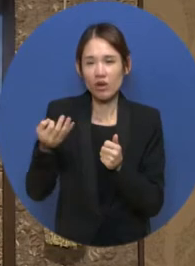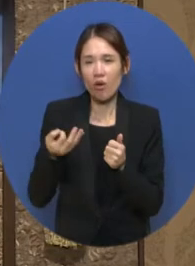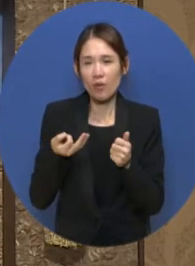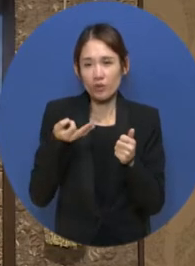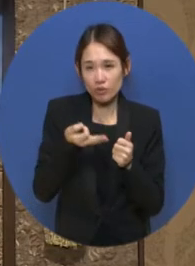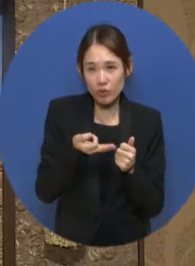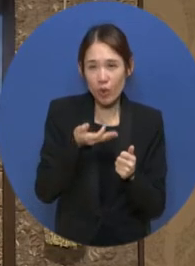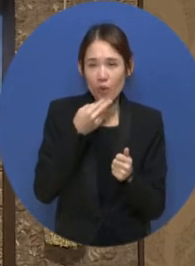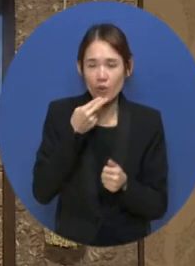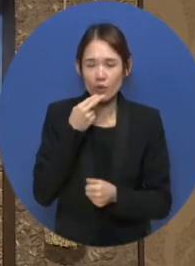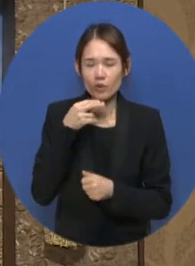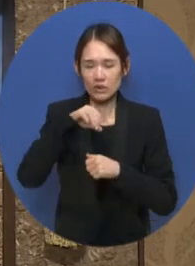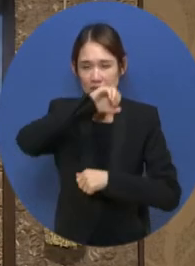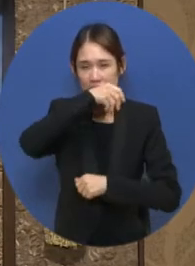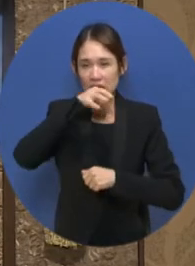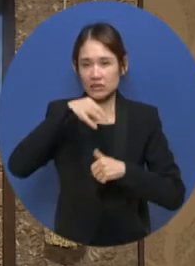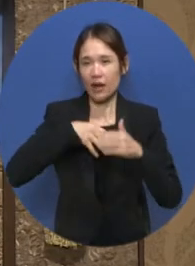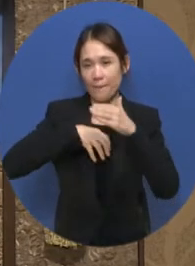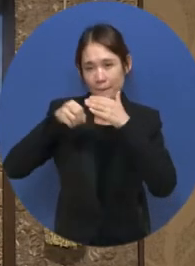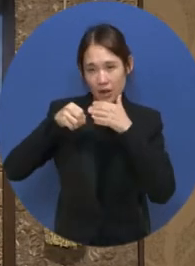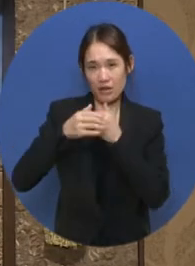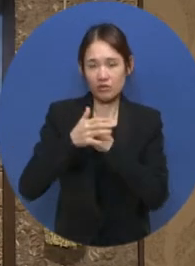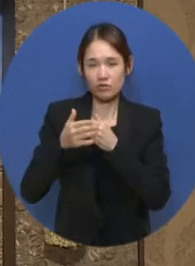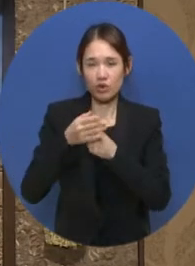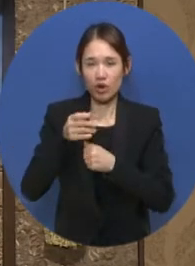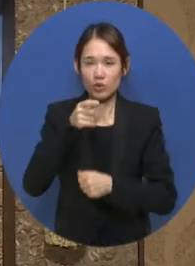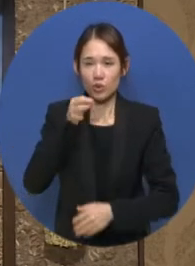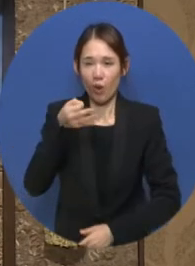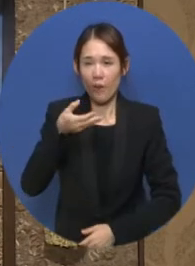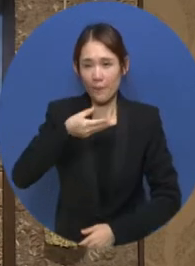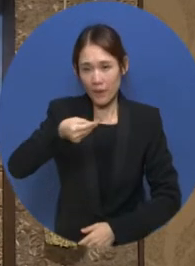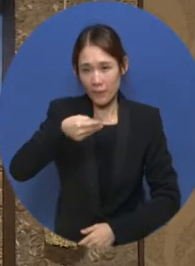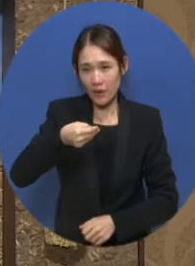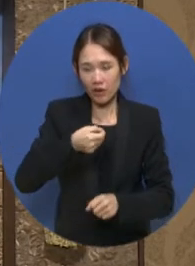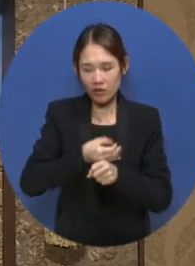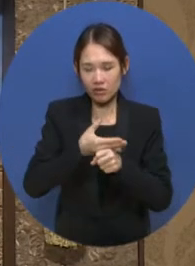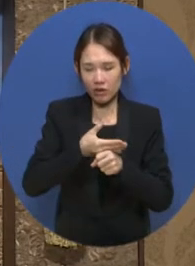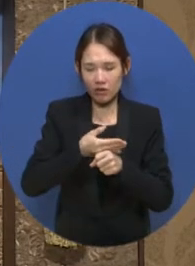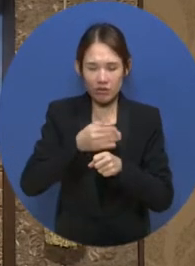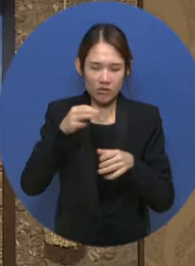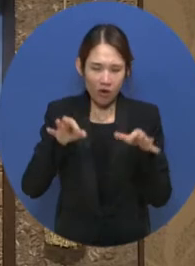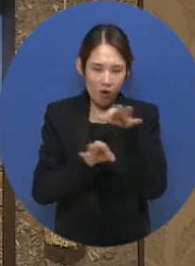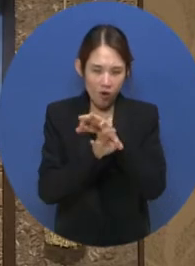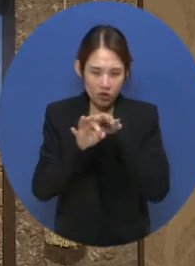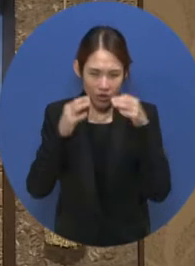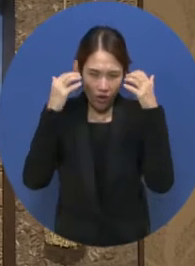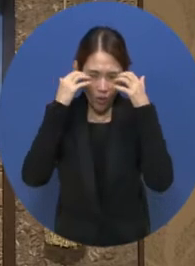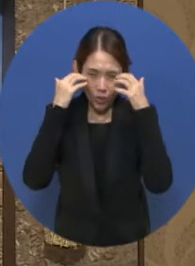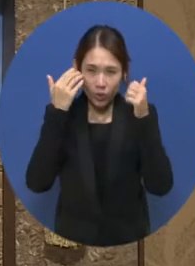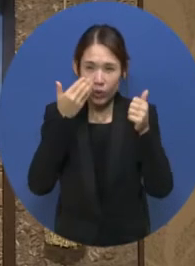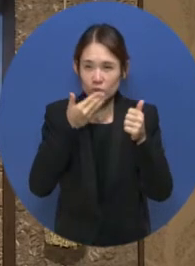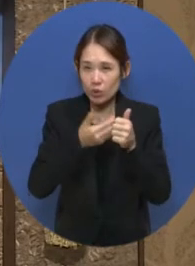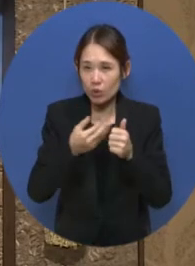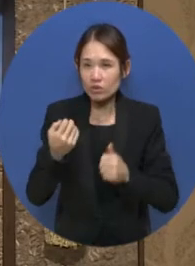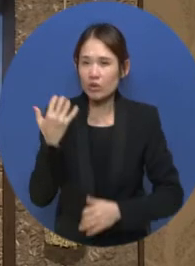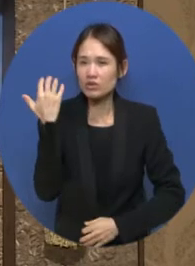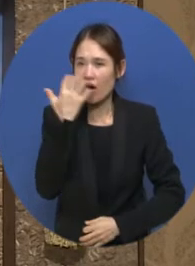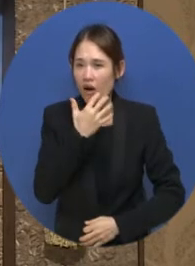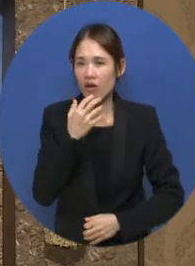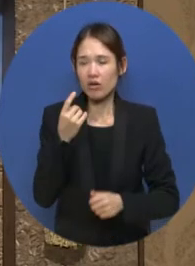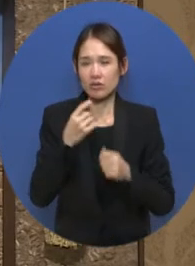빼앗거나 또 그 채무를 발생시켜서 2 경제적 고통을 주는 행위들을 말합니다 4 그리고 이제 성적인 학대